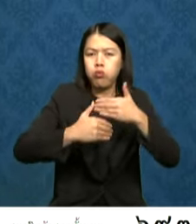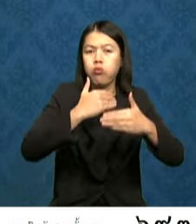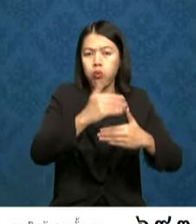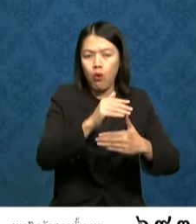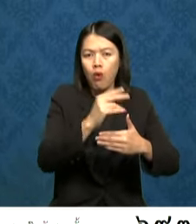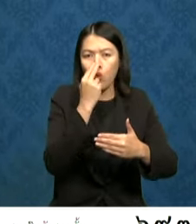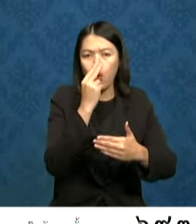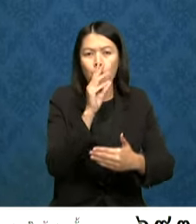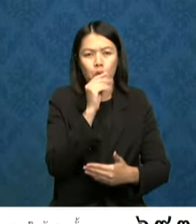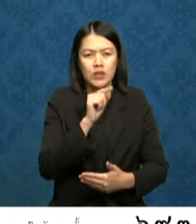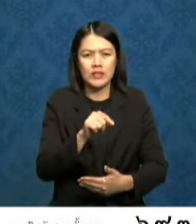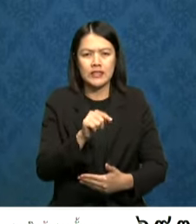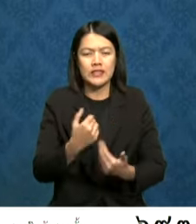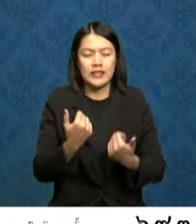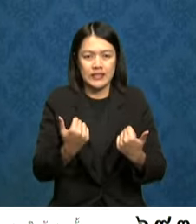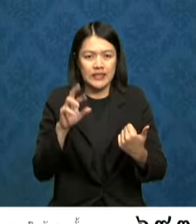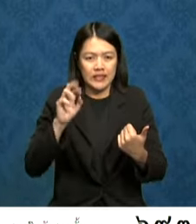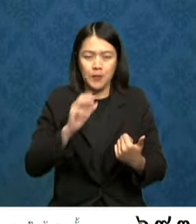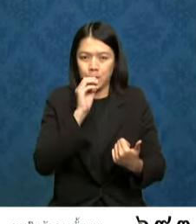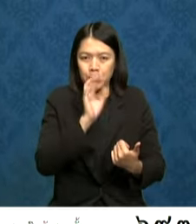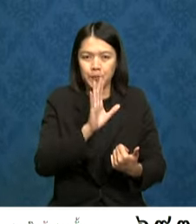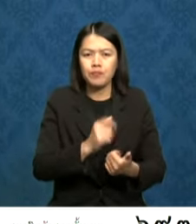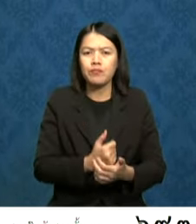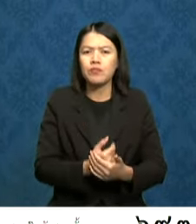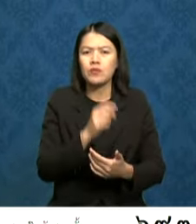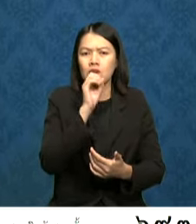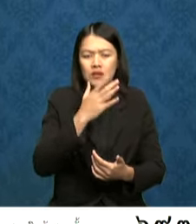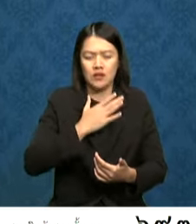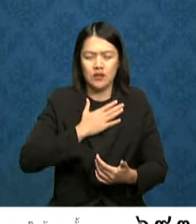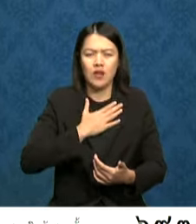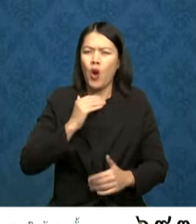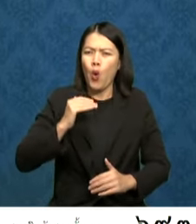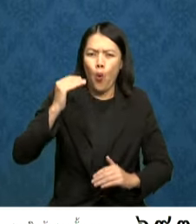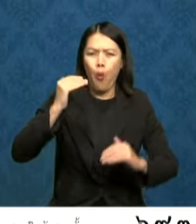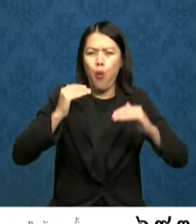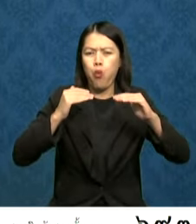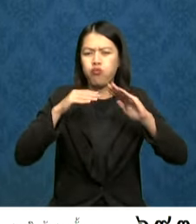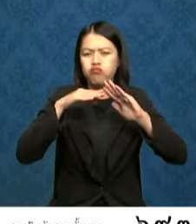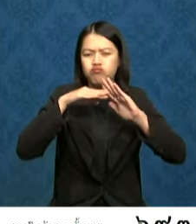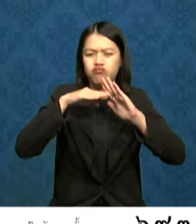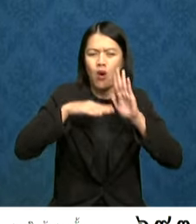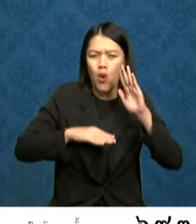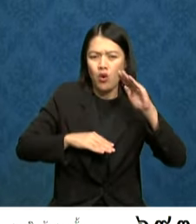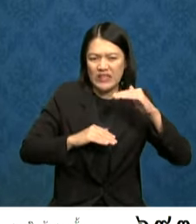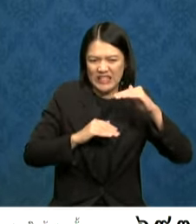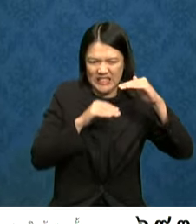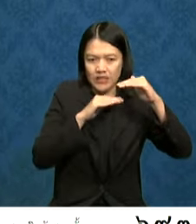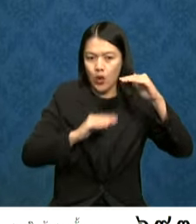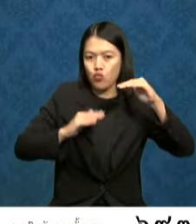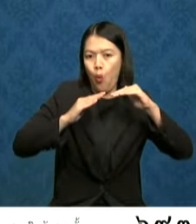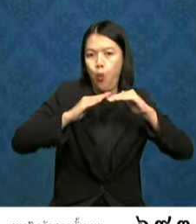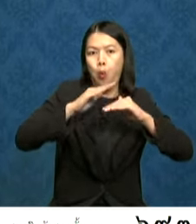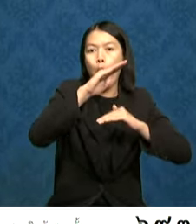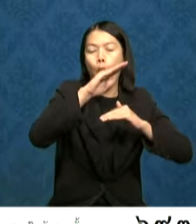ว่าจะได้พูดเรื่องนี้ในสภาแห่งนี้นะคะเอ่อศักยภาพบอกว่าเราเนี่ยมันโตต่ำกว่าศักยภาพจริงนะ